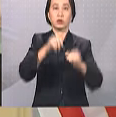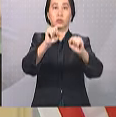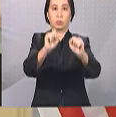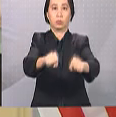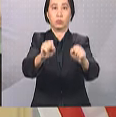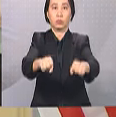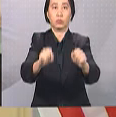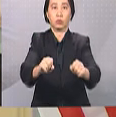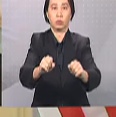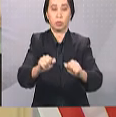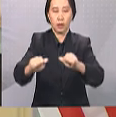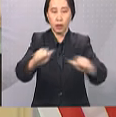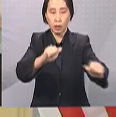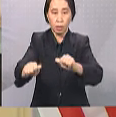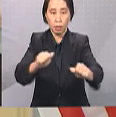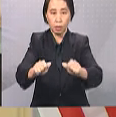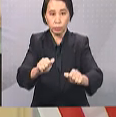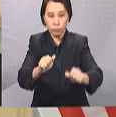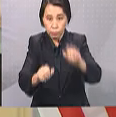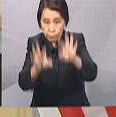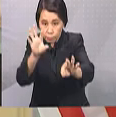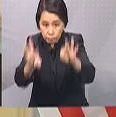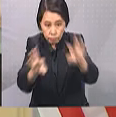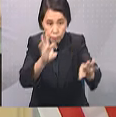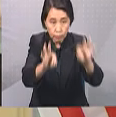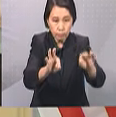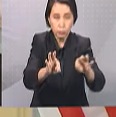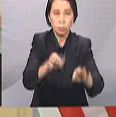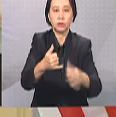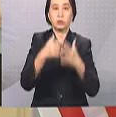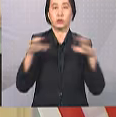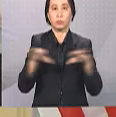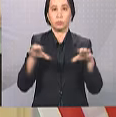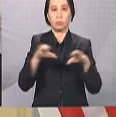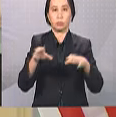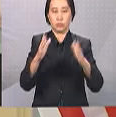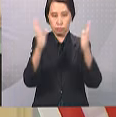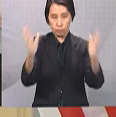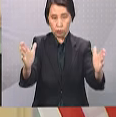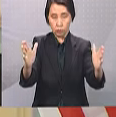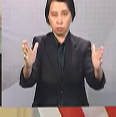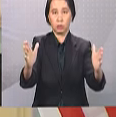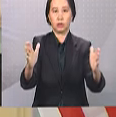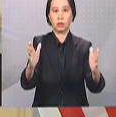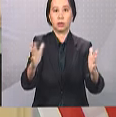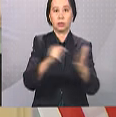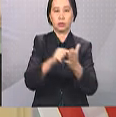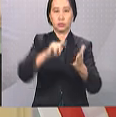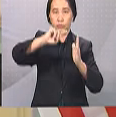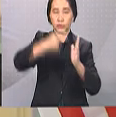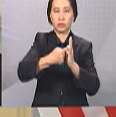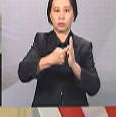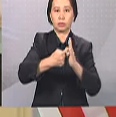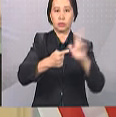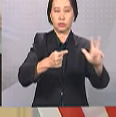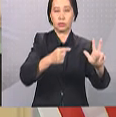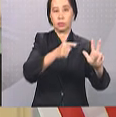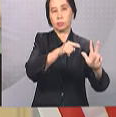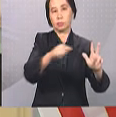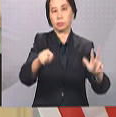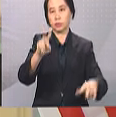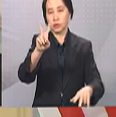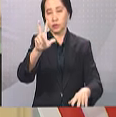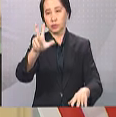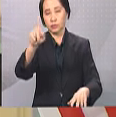membolehkan aktiviti pengesanan dilaksanakan sepanjang tempoh ini dikuatkuasakan. Bermakna